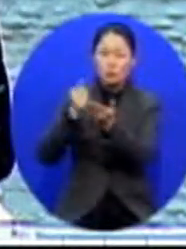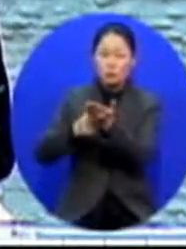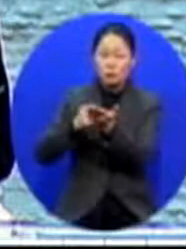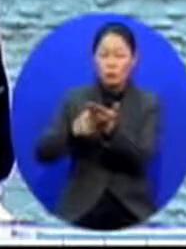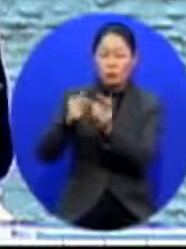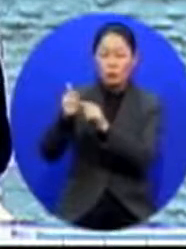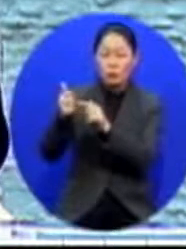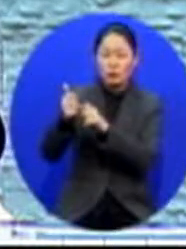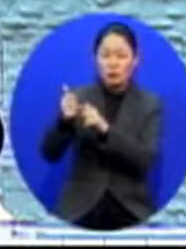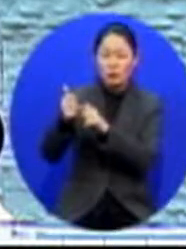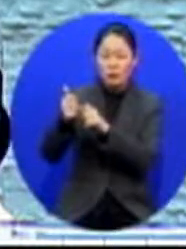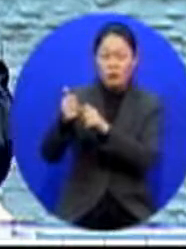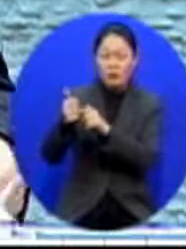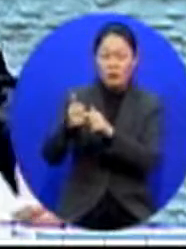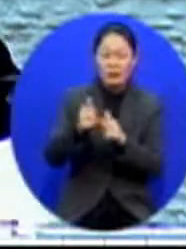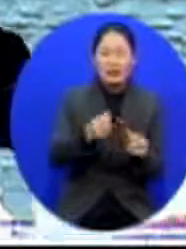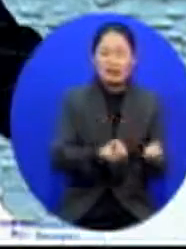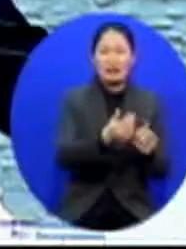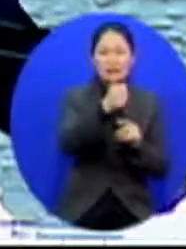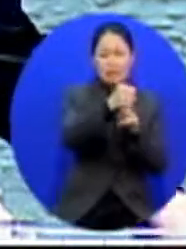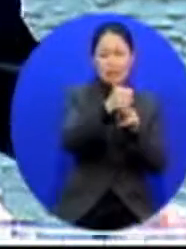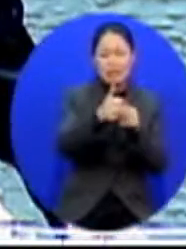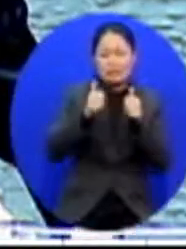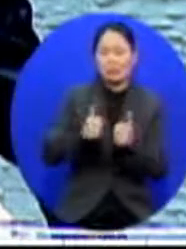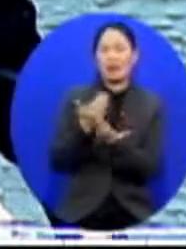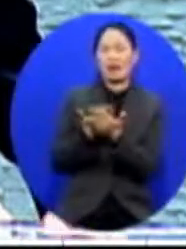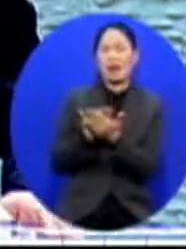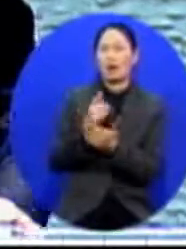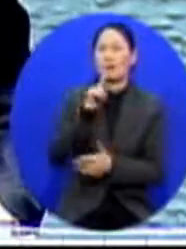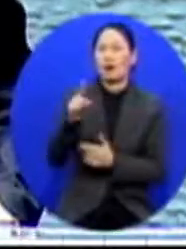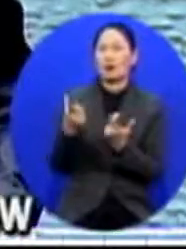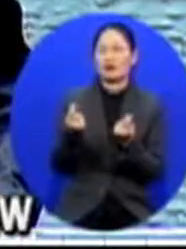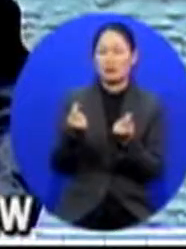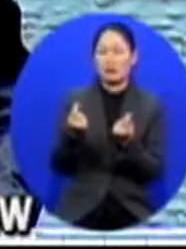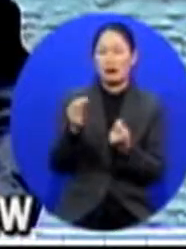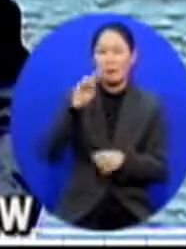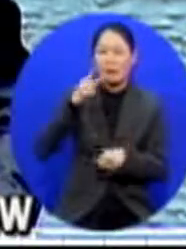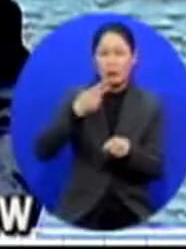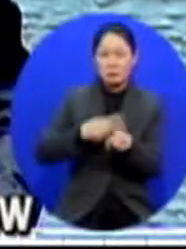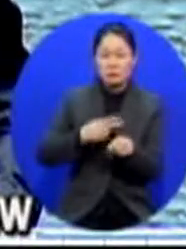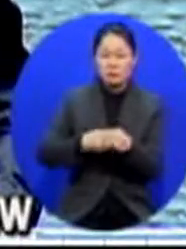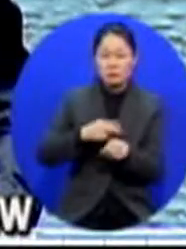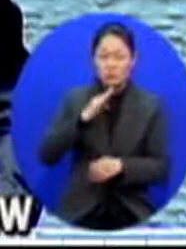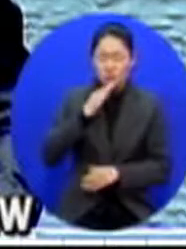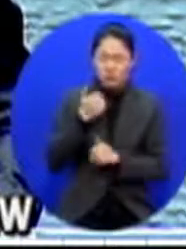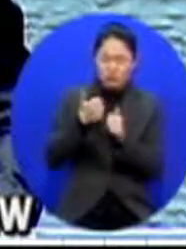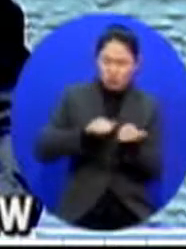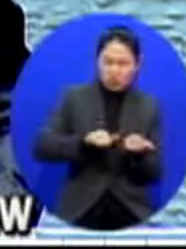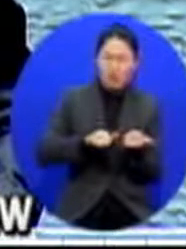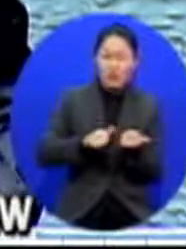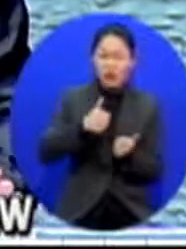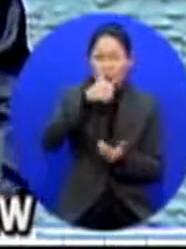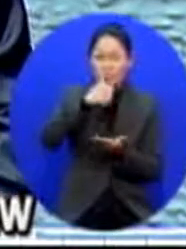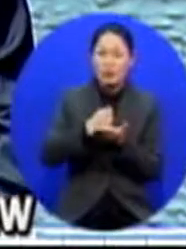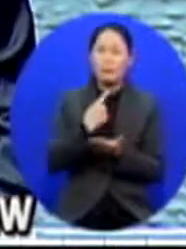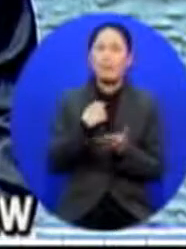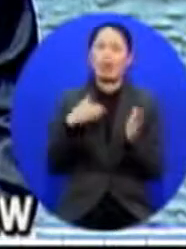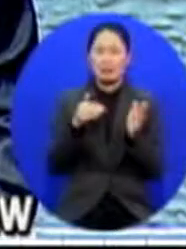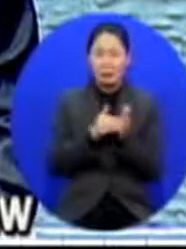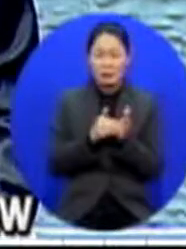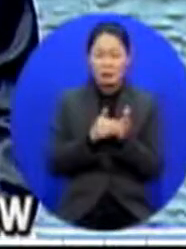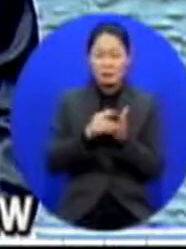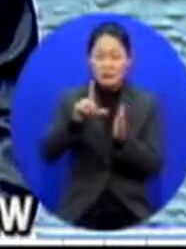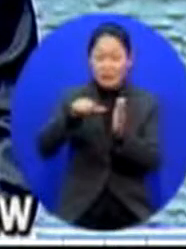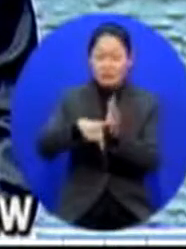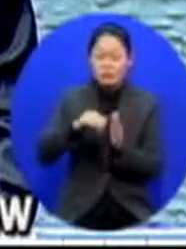겁니다 1 바울 사도 바울이 아주 길 2만 죄를 지었다 그때 당시의